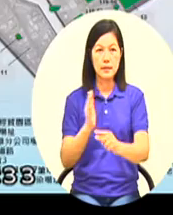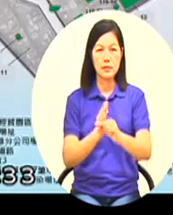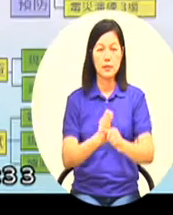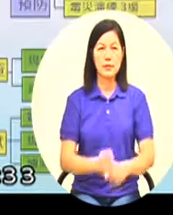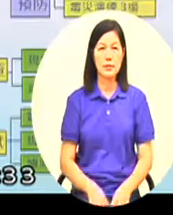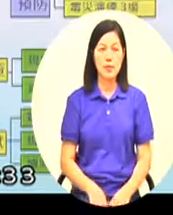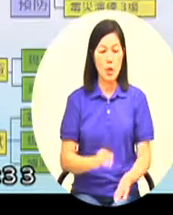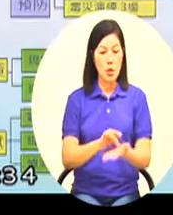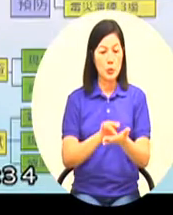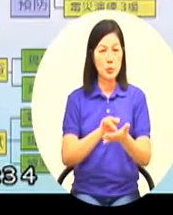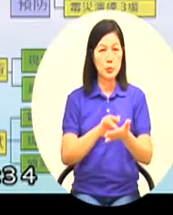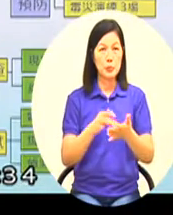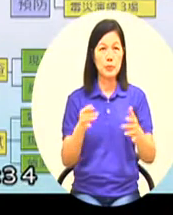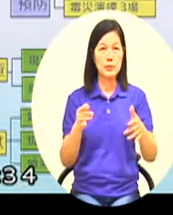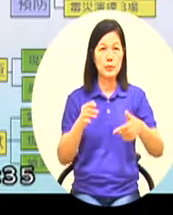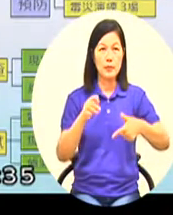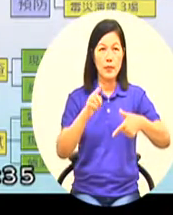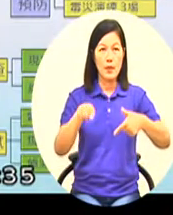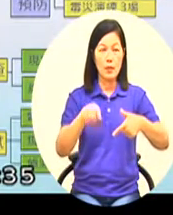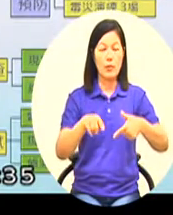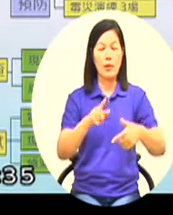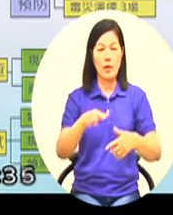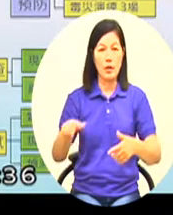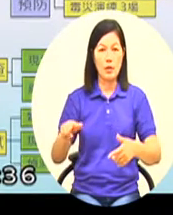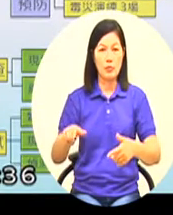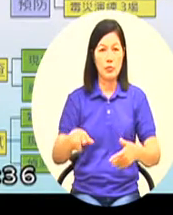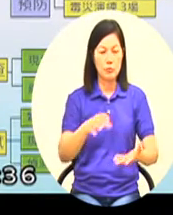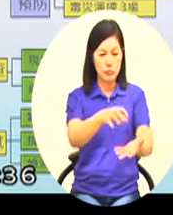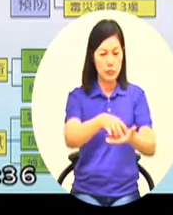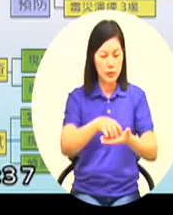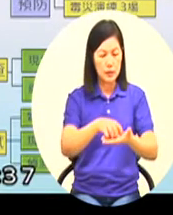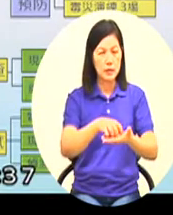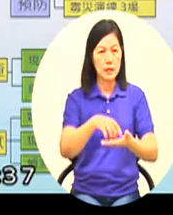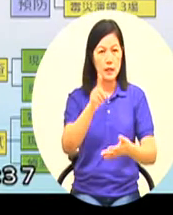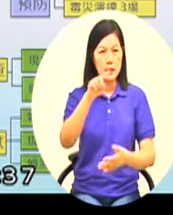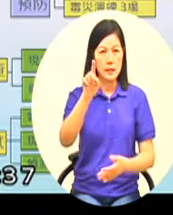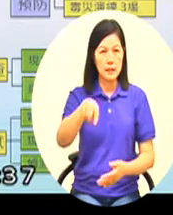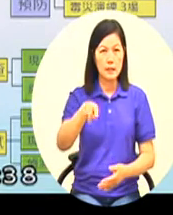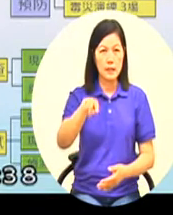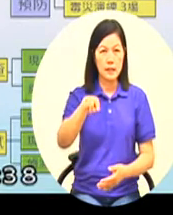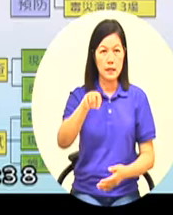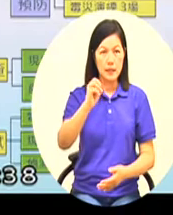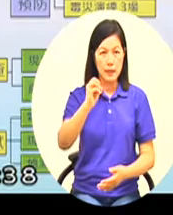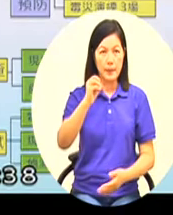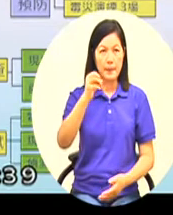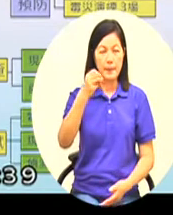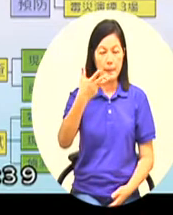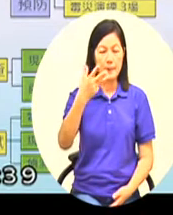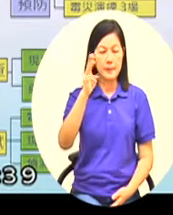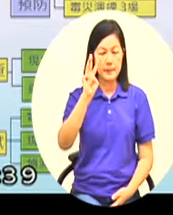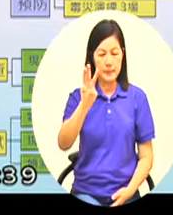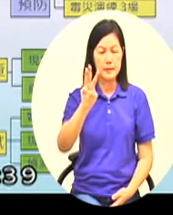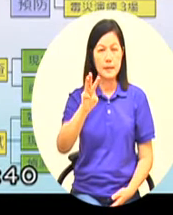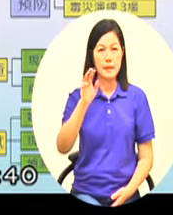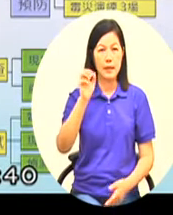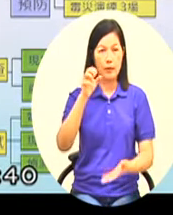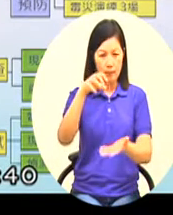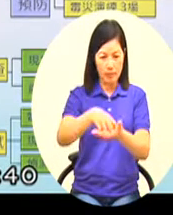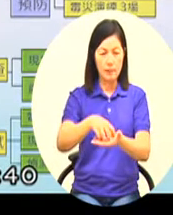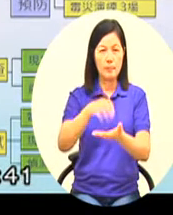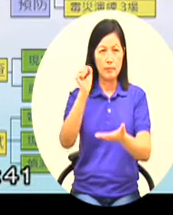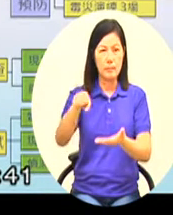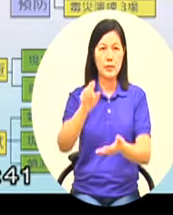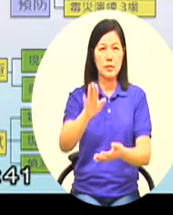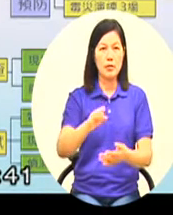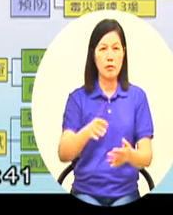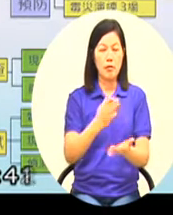化物的部分，目前取得相关的一个证件的有1083件的这一些的一个许可。那其中第一